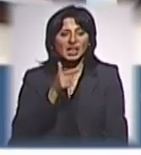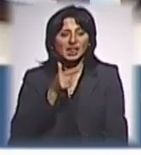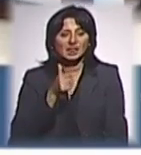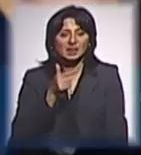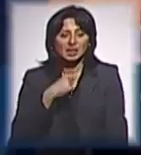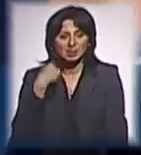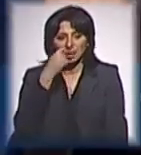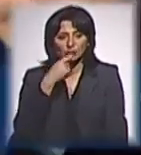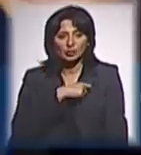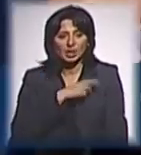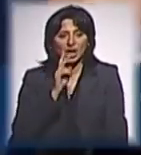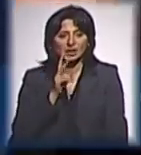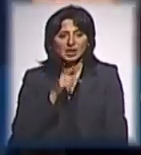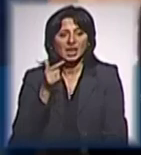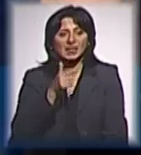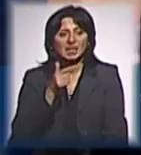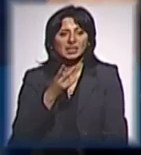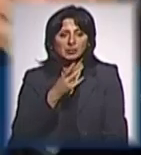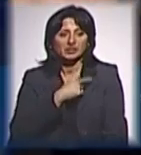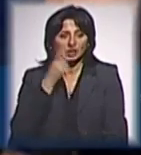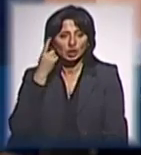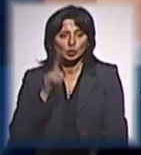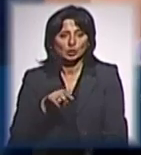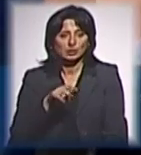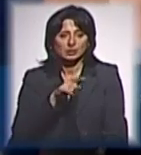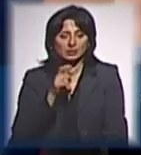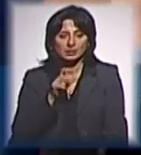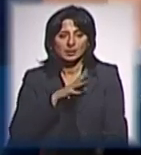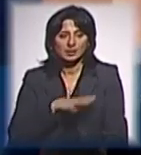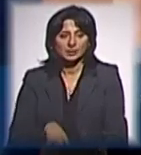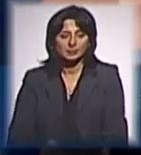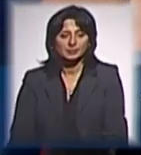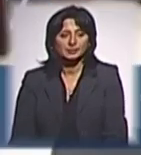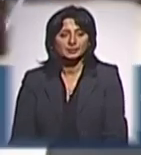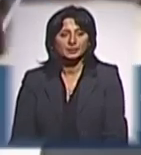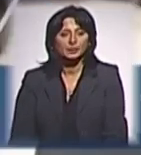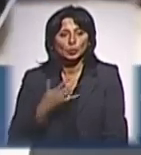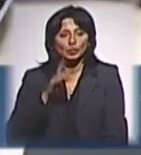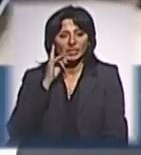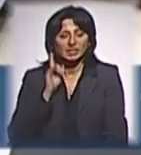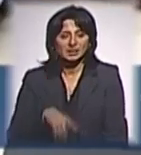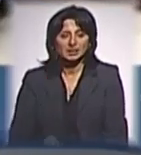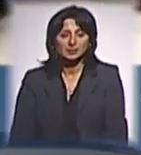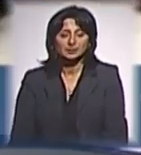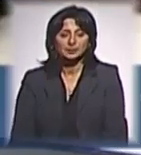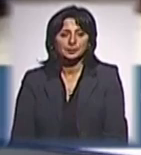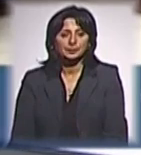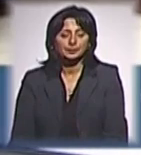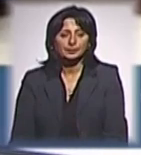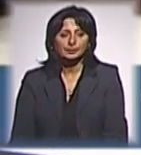არის მაჟორიტარობის კანდიდატი და გლდანელებმა მინდა რომ ეს იცოდნენ. დიდი მადლობა. კარგით, უკვე იციან. ბატონ